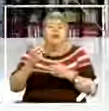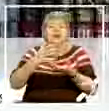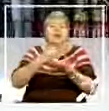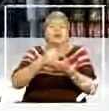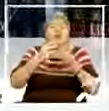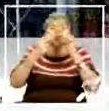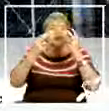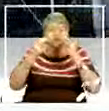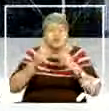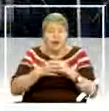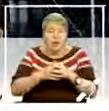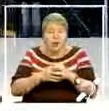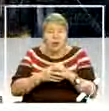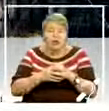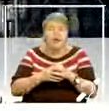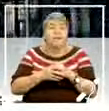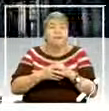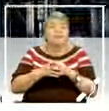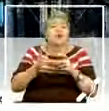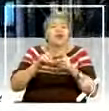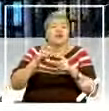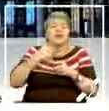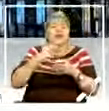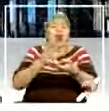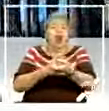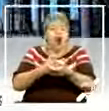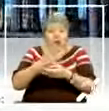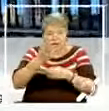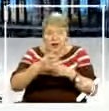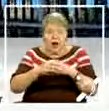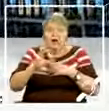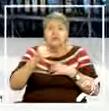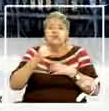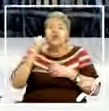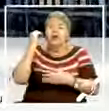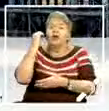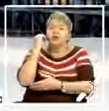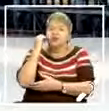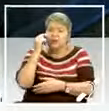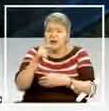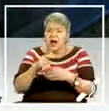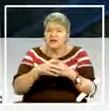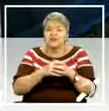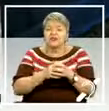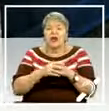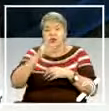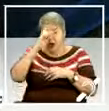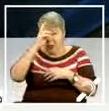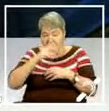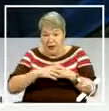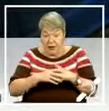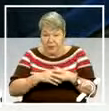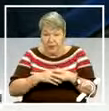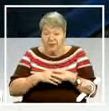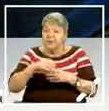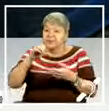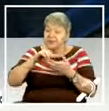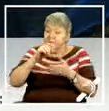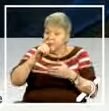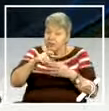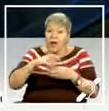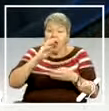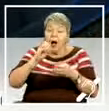muzeului Tate Gallery din Londra și de la Fundația Guggenheim. Centrul Pompidou a aprobat cu